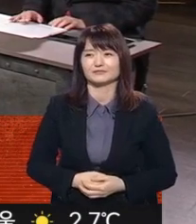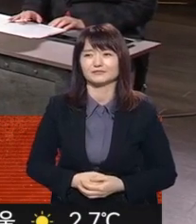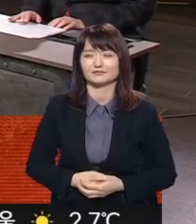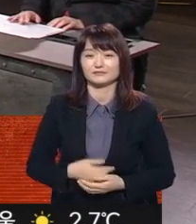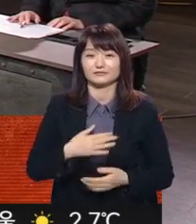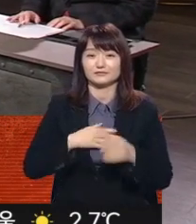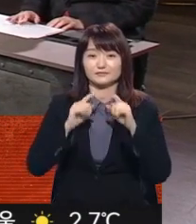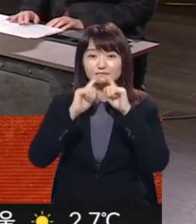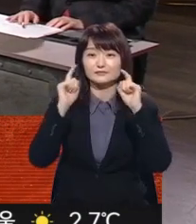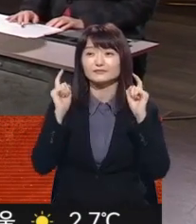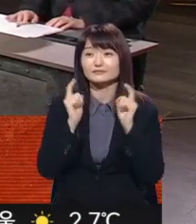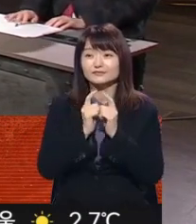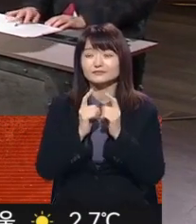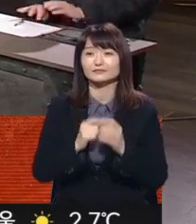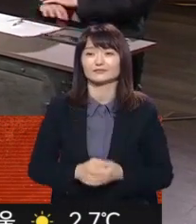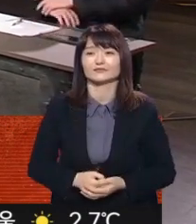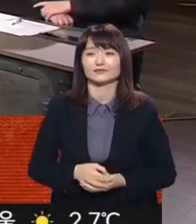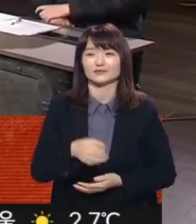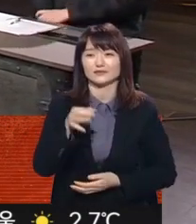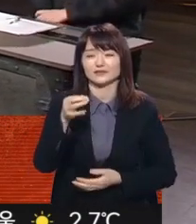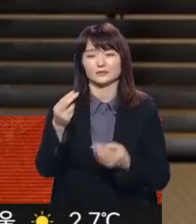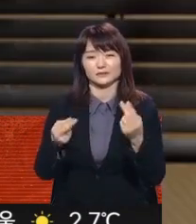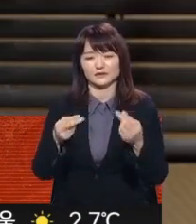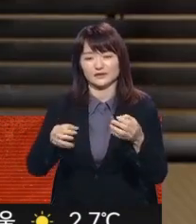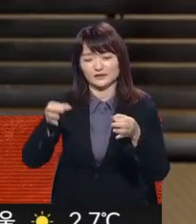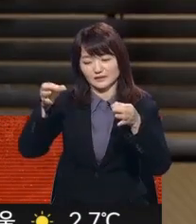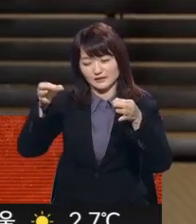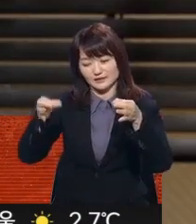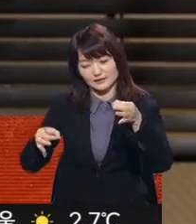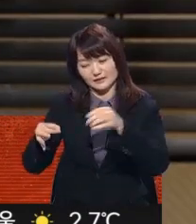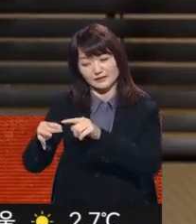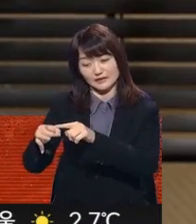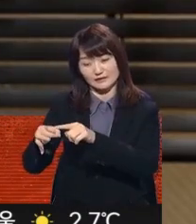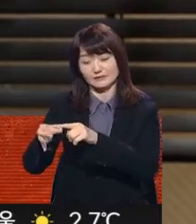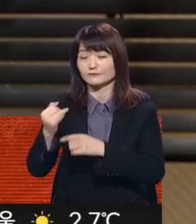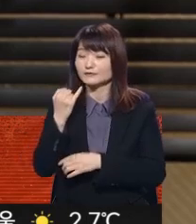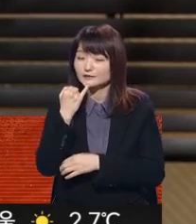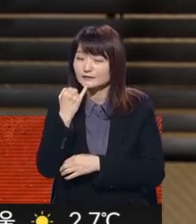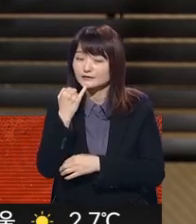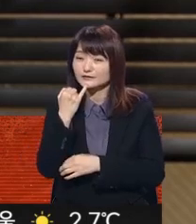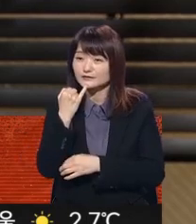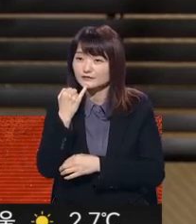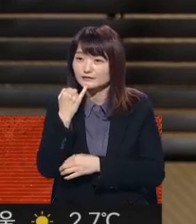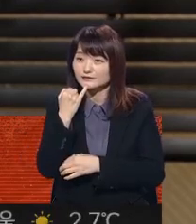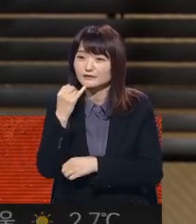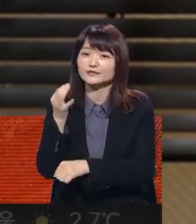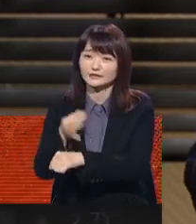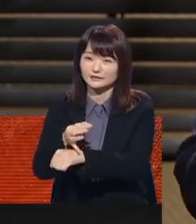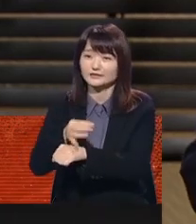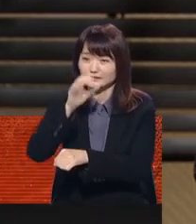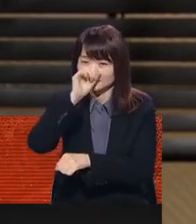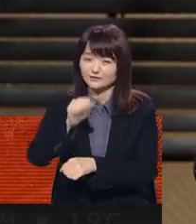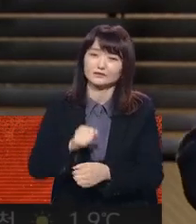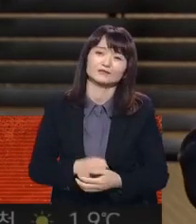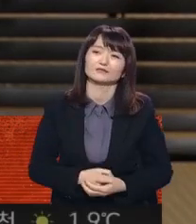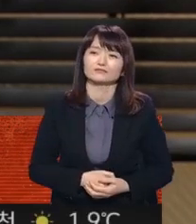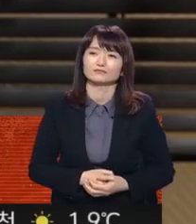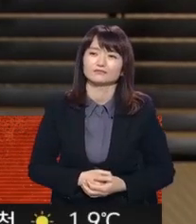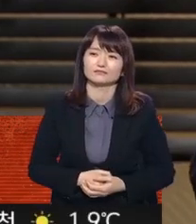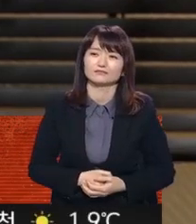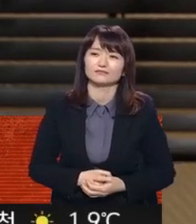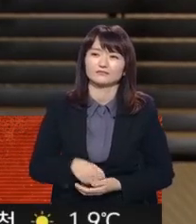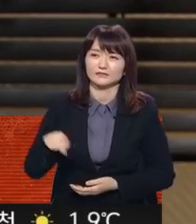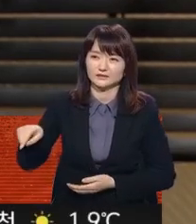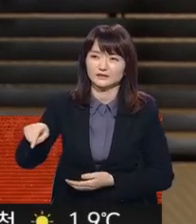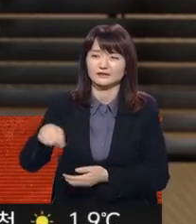개인적으로 가성비 물건도 굉장히 좋아합니다. 뭐 중고든 아니면 새 제품이든 뭐 특히 세일하고 이런 거 골라서 사기도 하는데요. 그렇게 사서